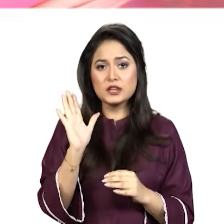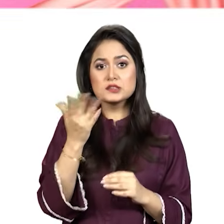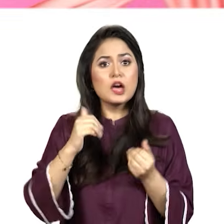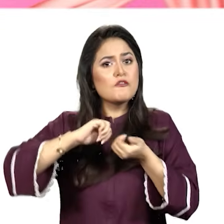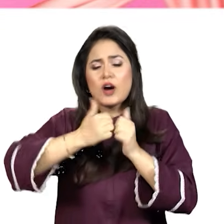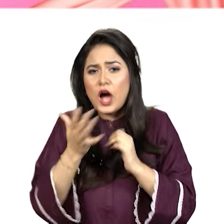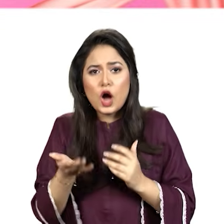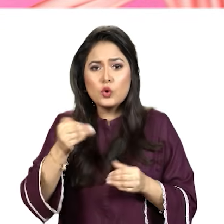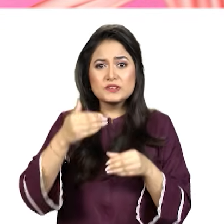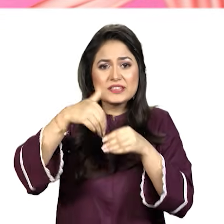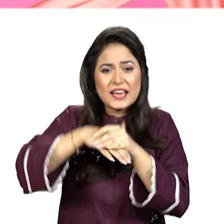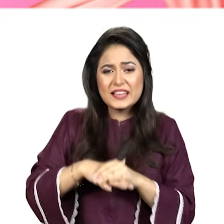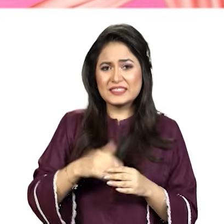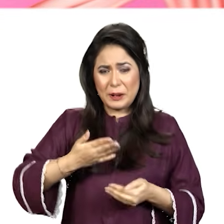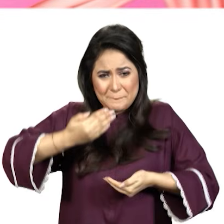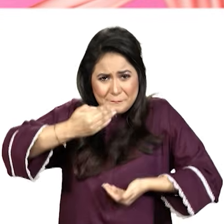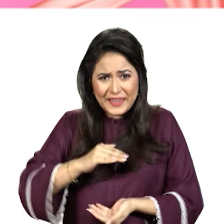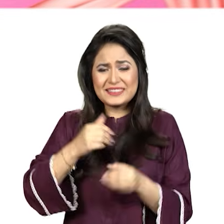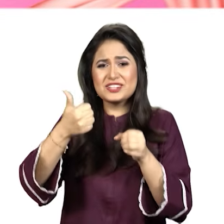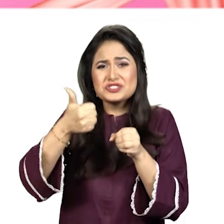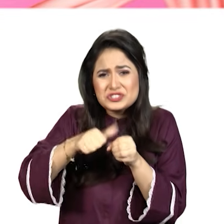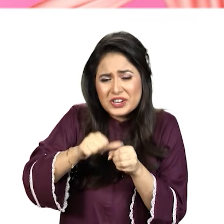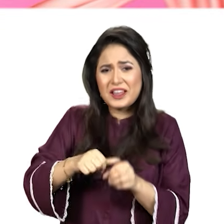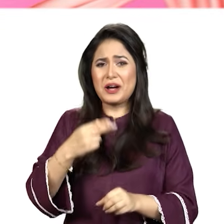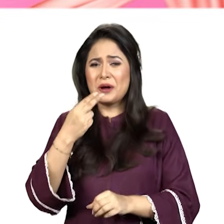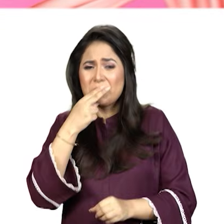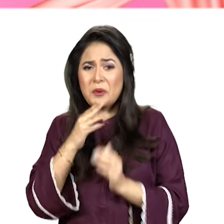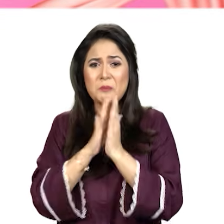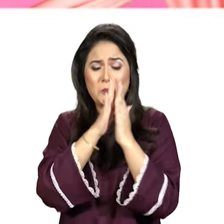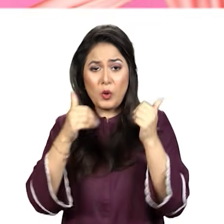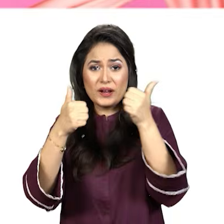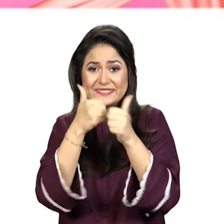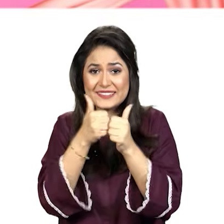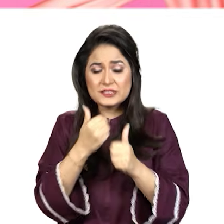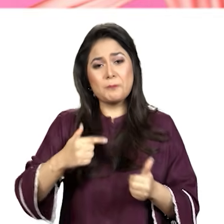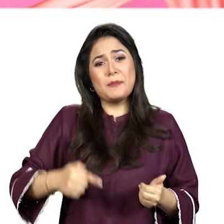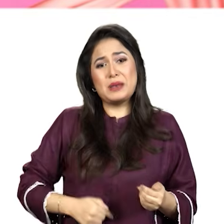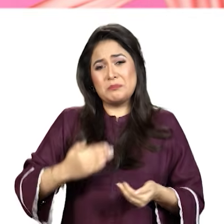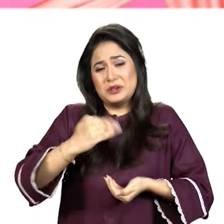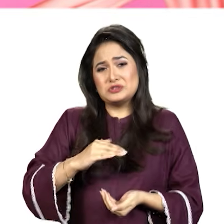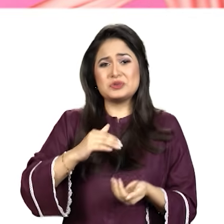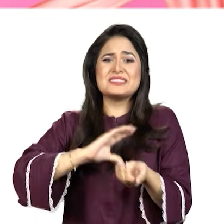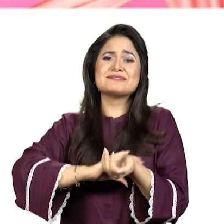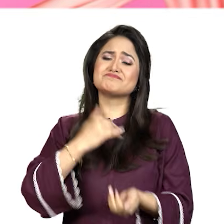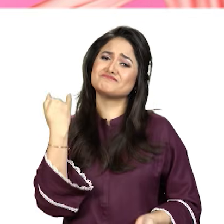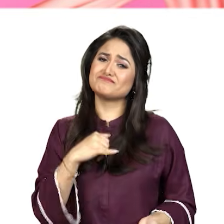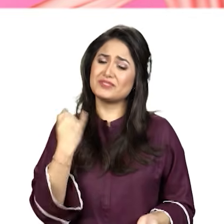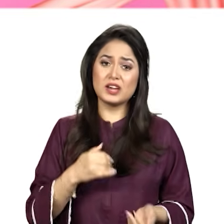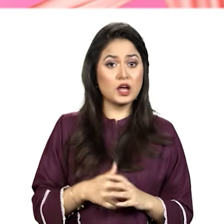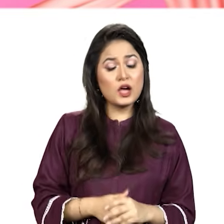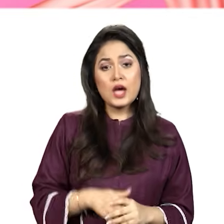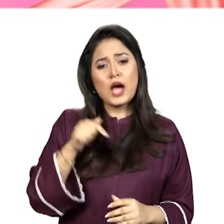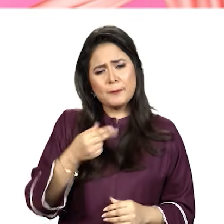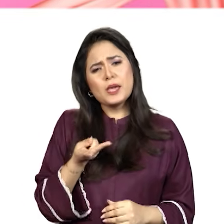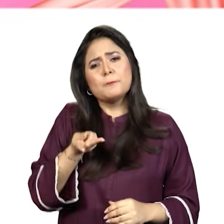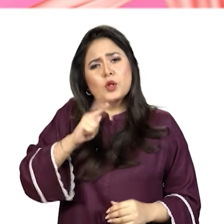नुकसान पहुंचाती हैं। इसके अलावा दौरान हमल अल्कोहल और निकोटीन के ज्यादा इस्तेमाल से भी एम्ब्रियो की सेहत मुतासिर होती है। लेकिन अभी